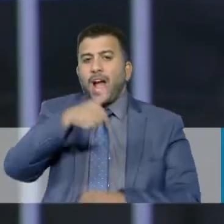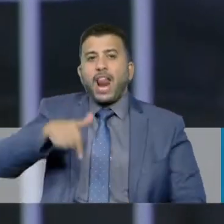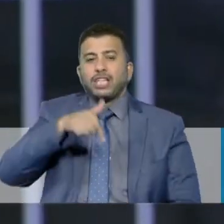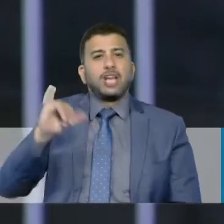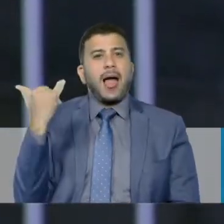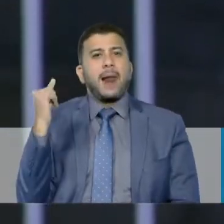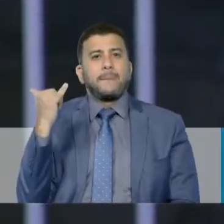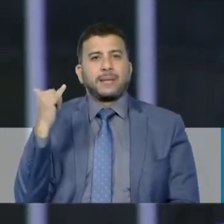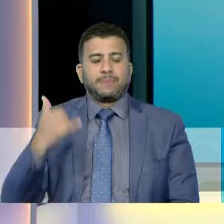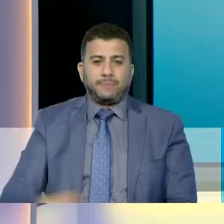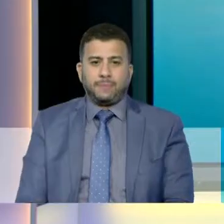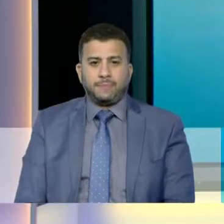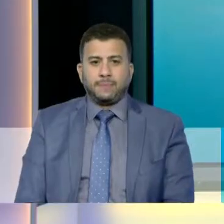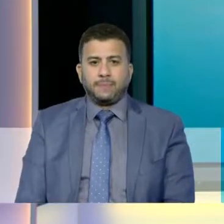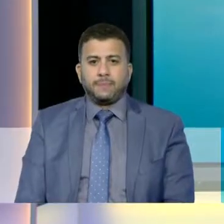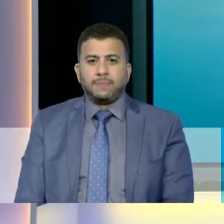العربي.